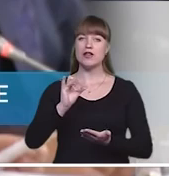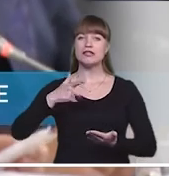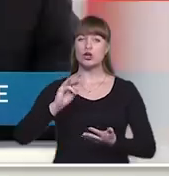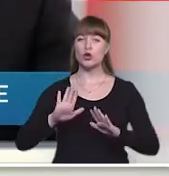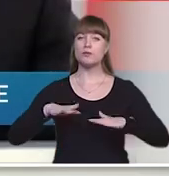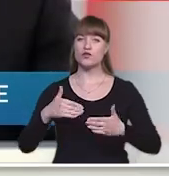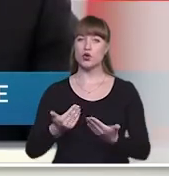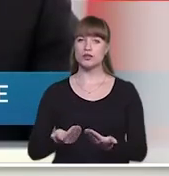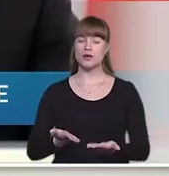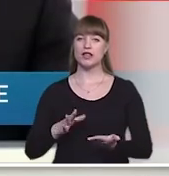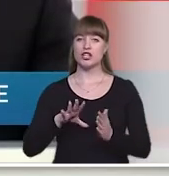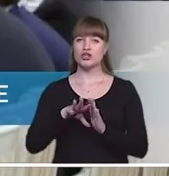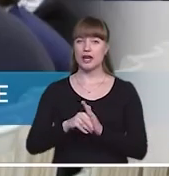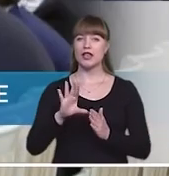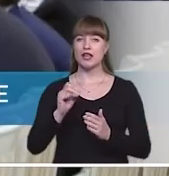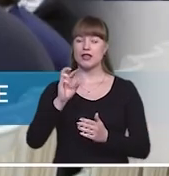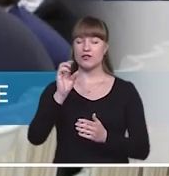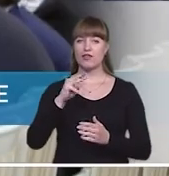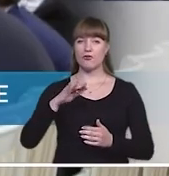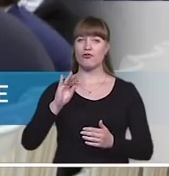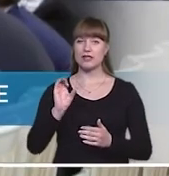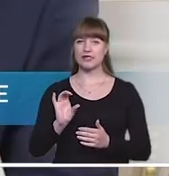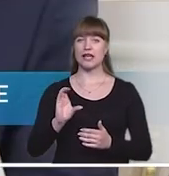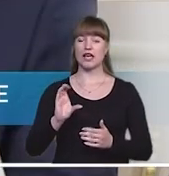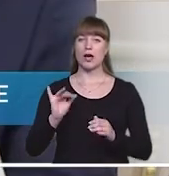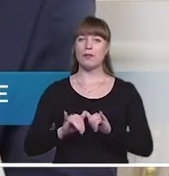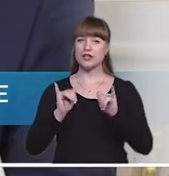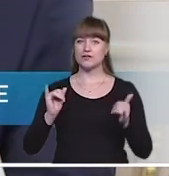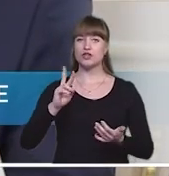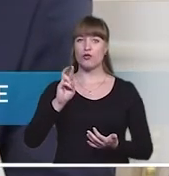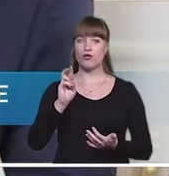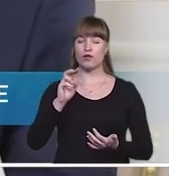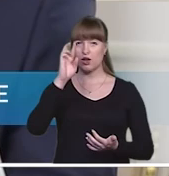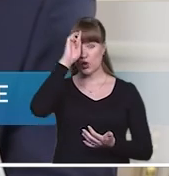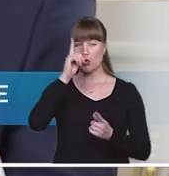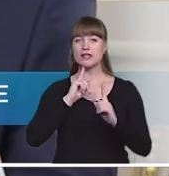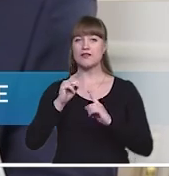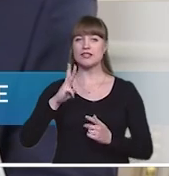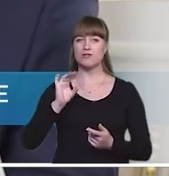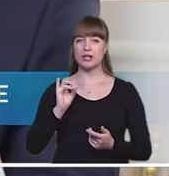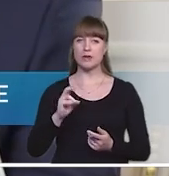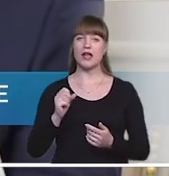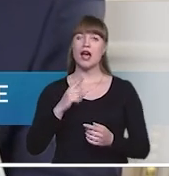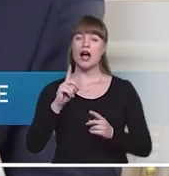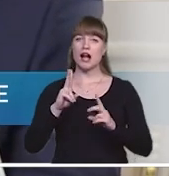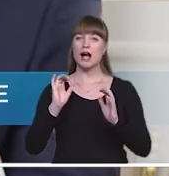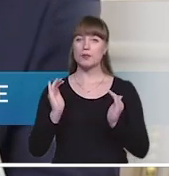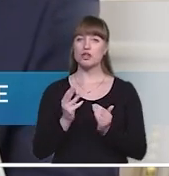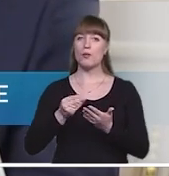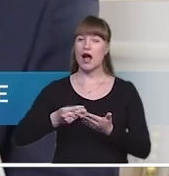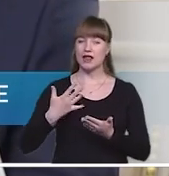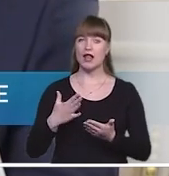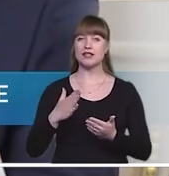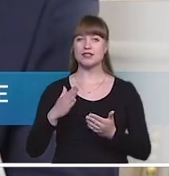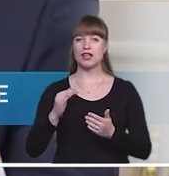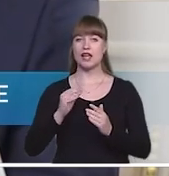внес предложение по развитию МФЦ на Госсовете в Кремле. Как минимум должна появиться возможность анализа причин низких